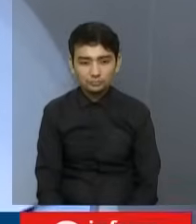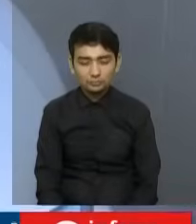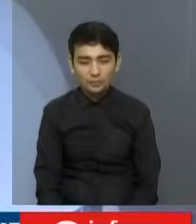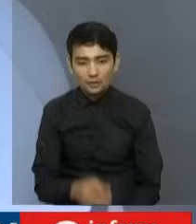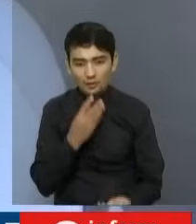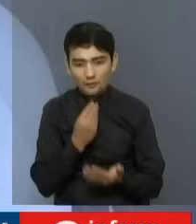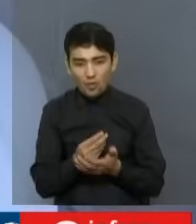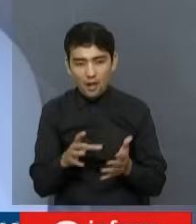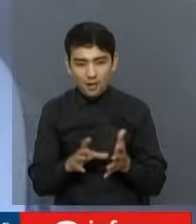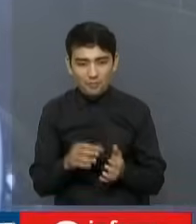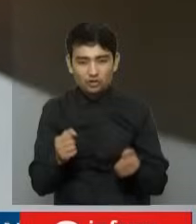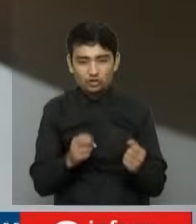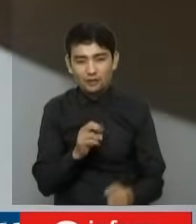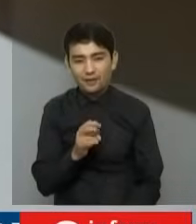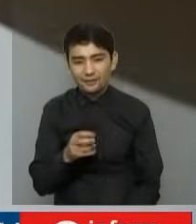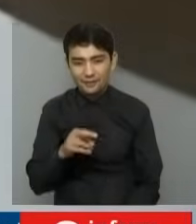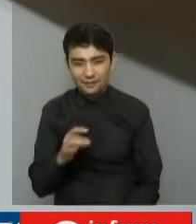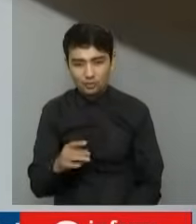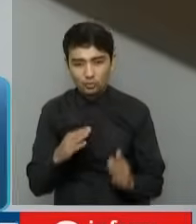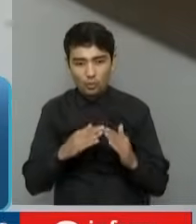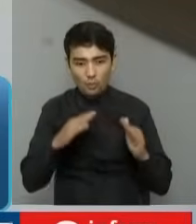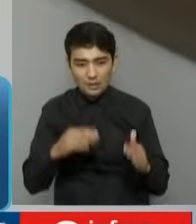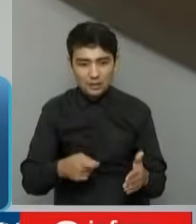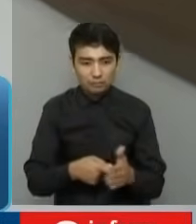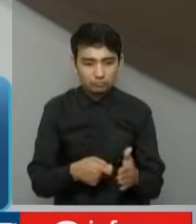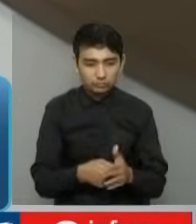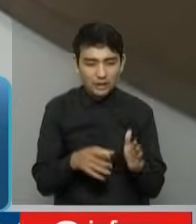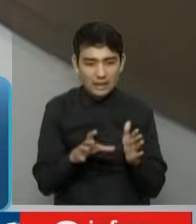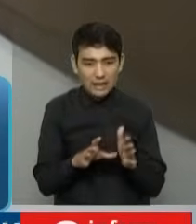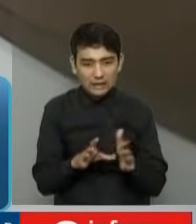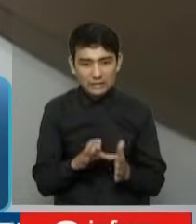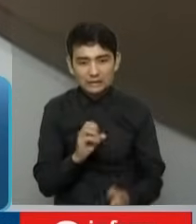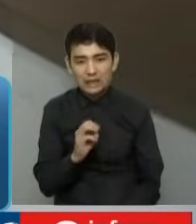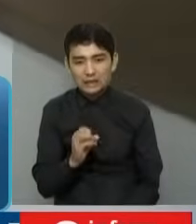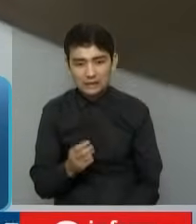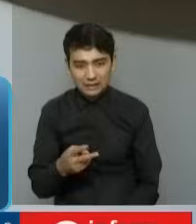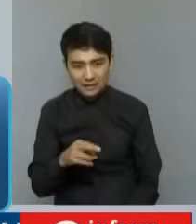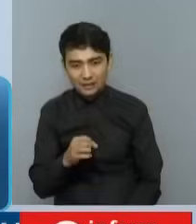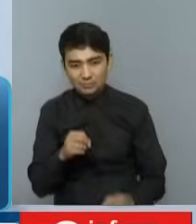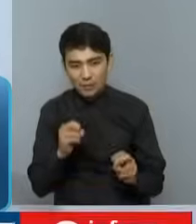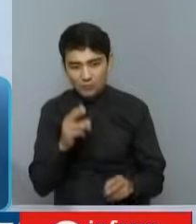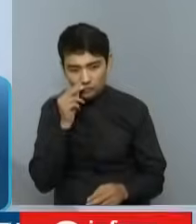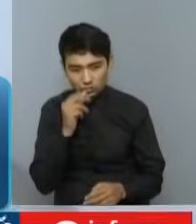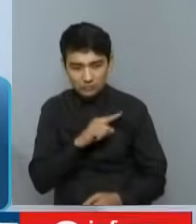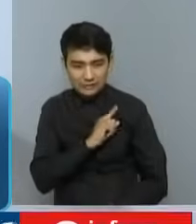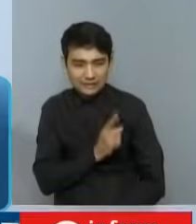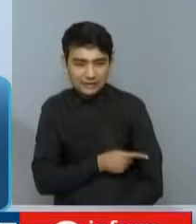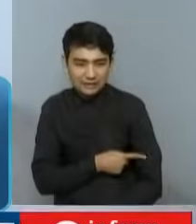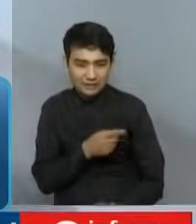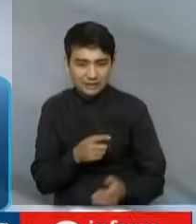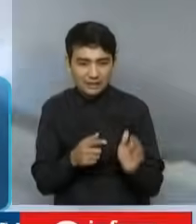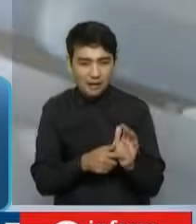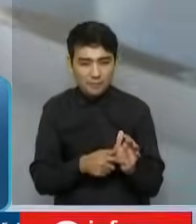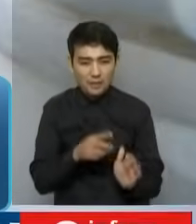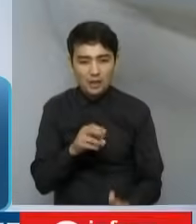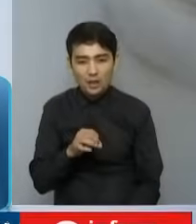Свой электрокар Данияр Акатаев заряжает дома с помощью электрозарядной станции. По словам мужчины, максимальная мощность станции 7